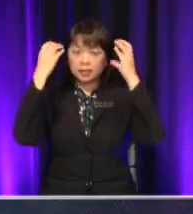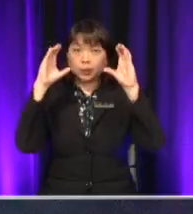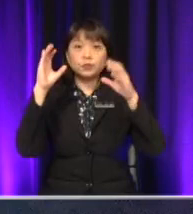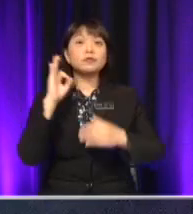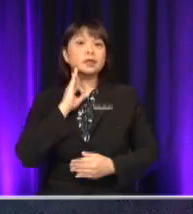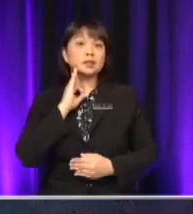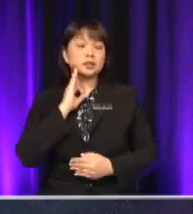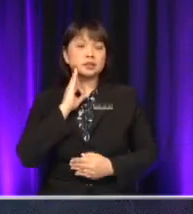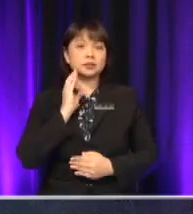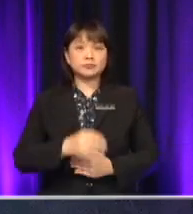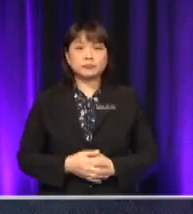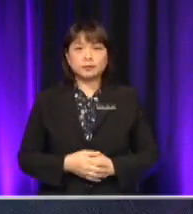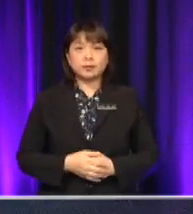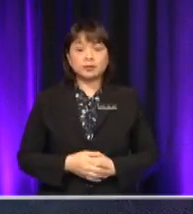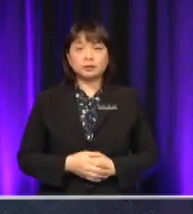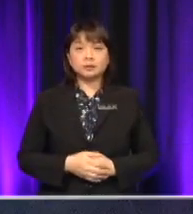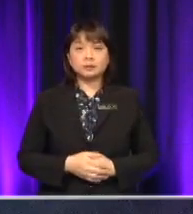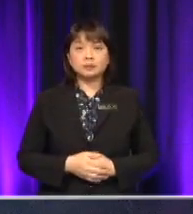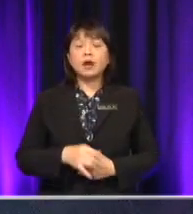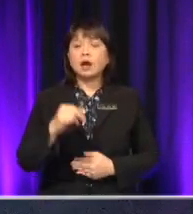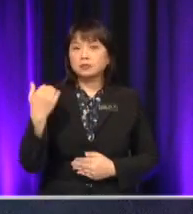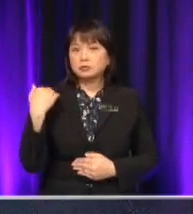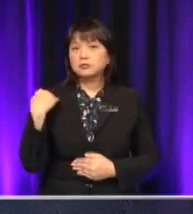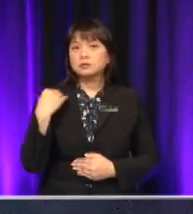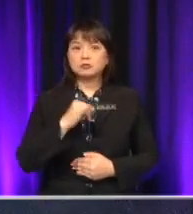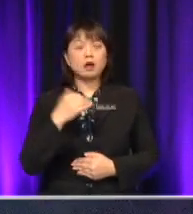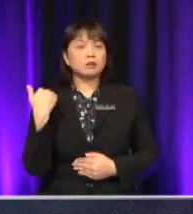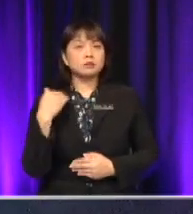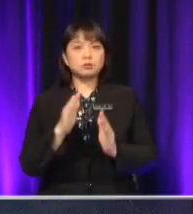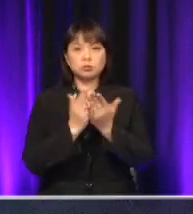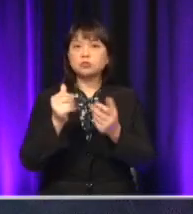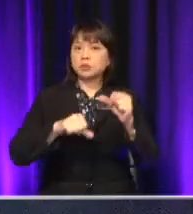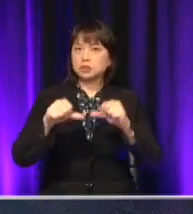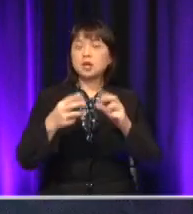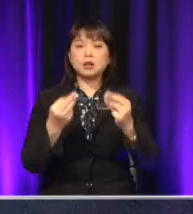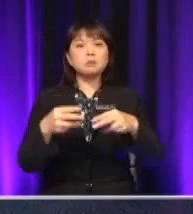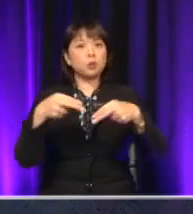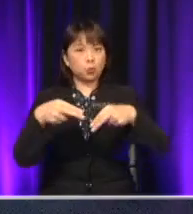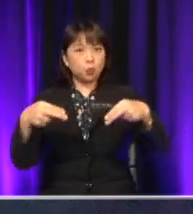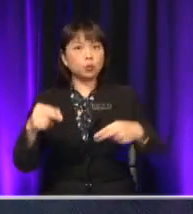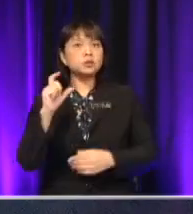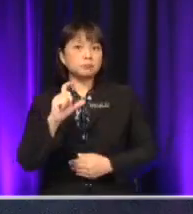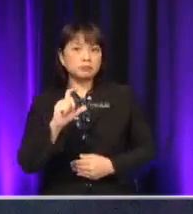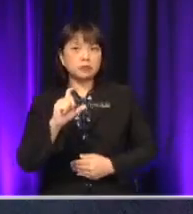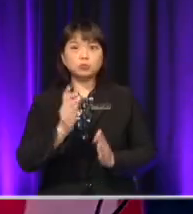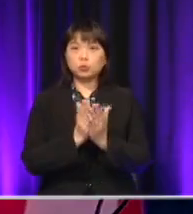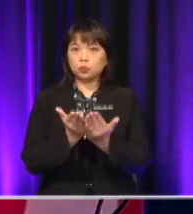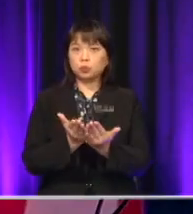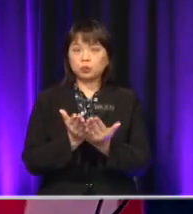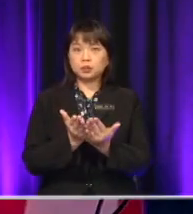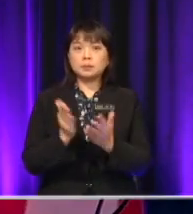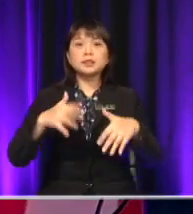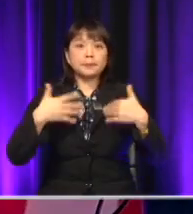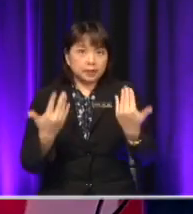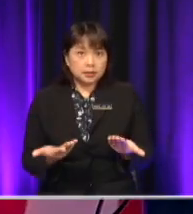saya. Cikgu, saya ada buku sains ni. Ya. Saya nak ukur ketebalan lah. Tapi macam mana saya nak ukur ni, cikgu? Cikgu boleh